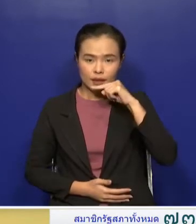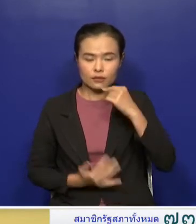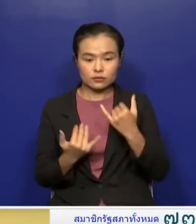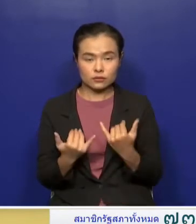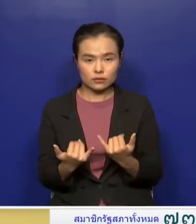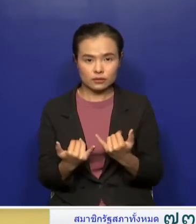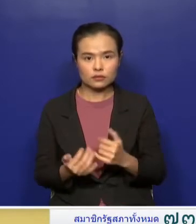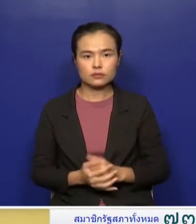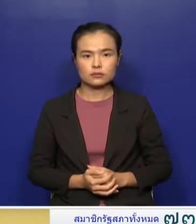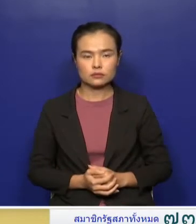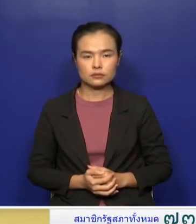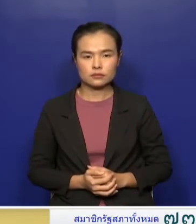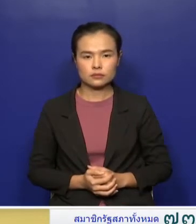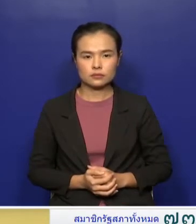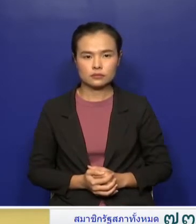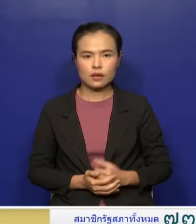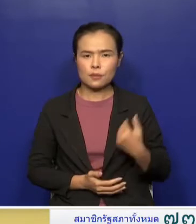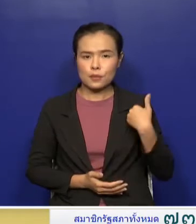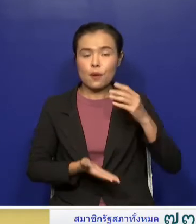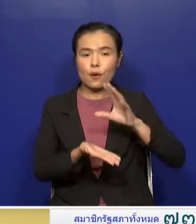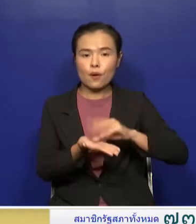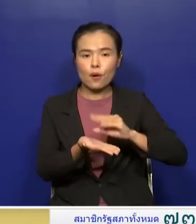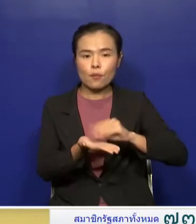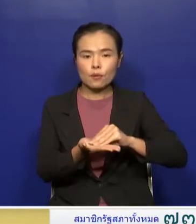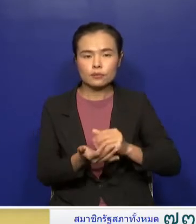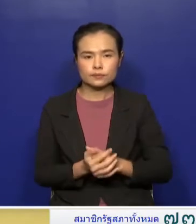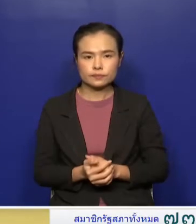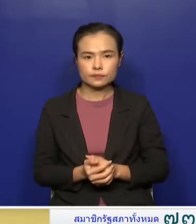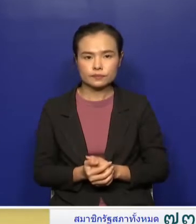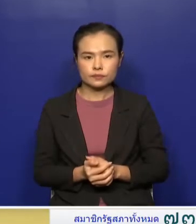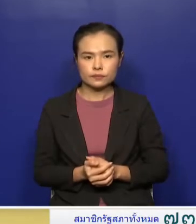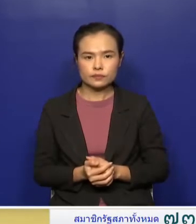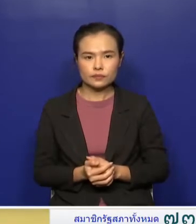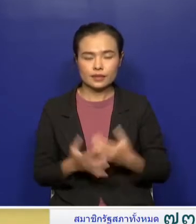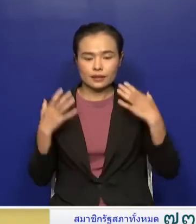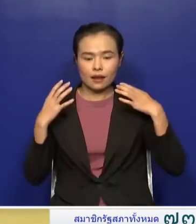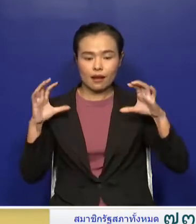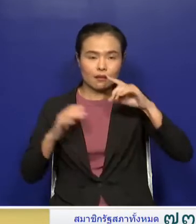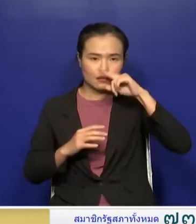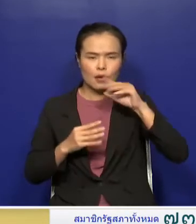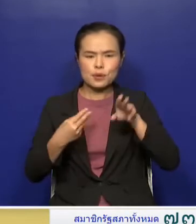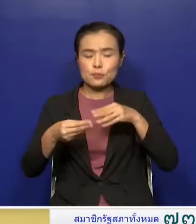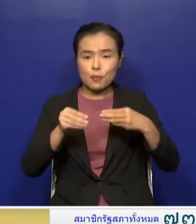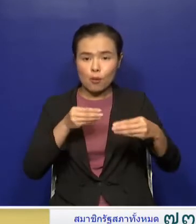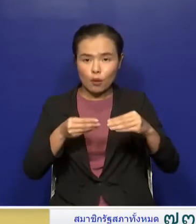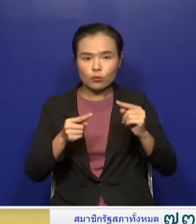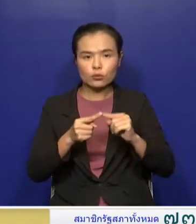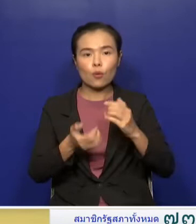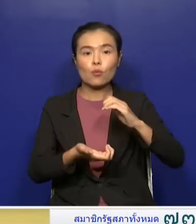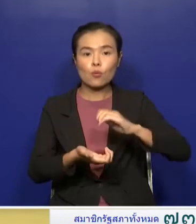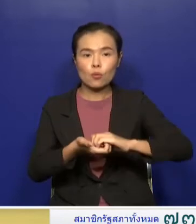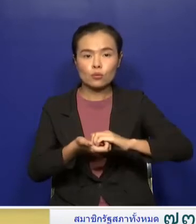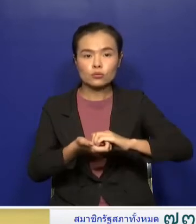มข้มูลว่าทางกของเราเี่ยผ่อนปลดมากในเรื่องของกถือห้